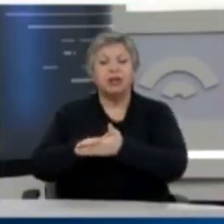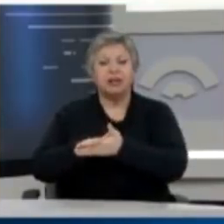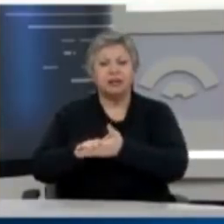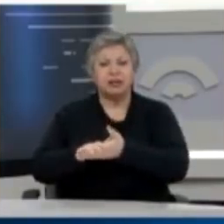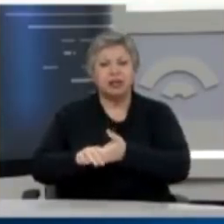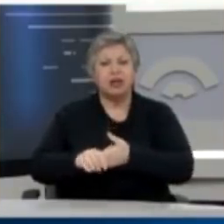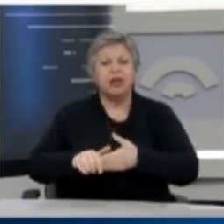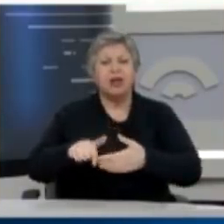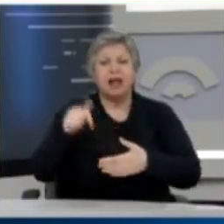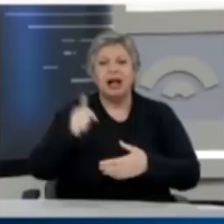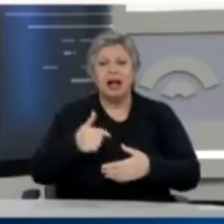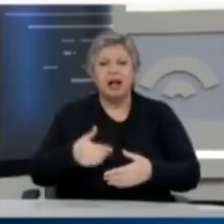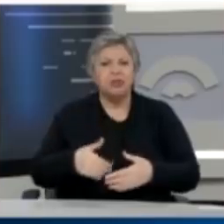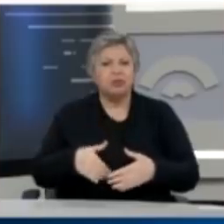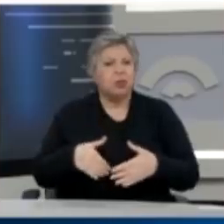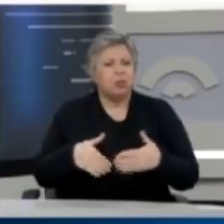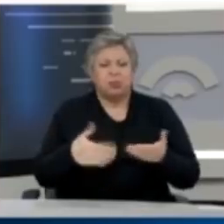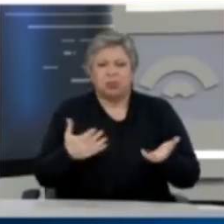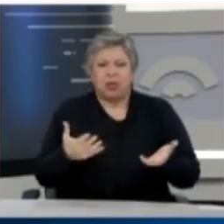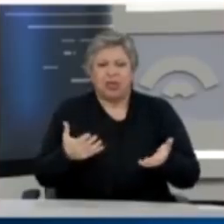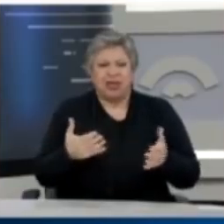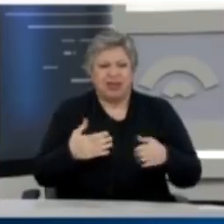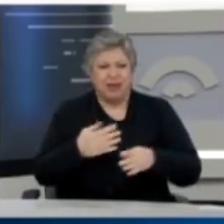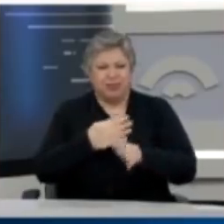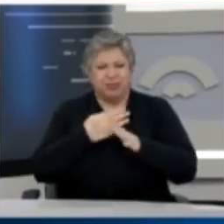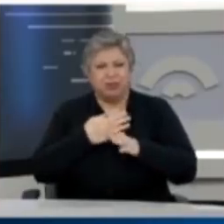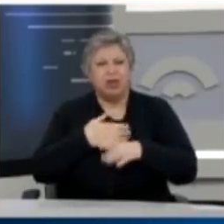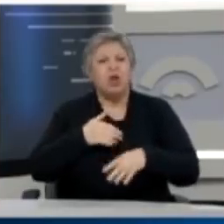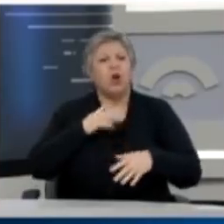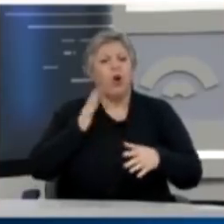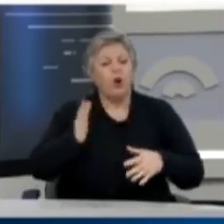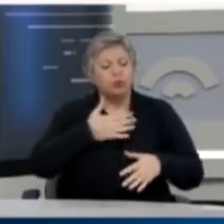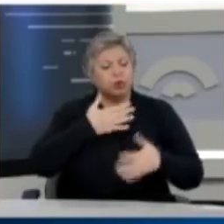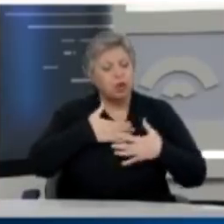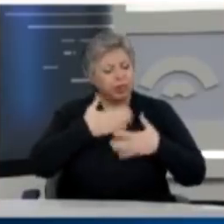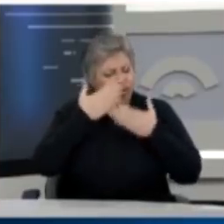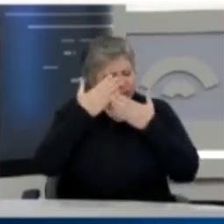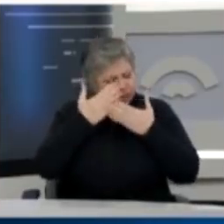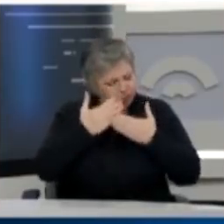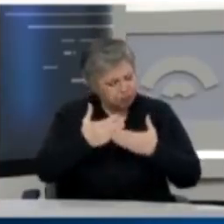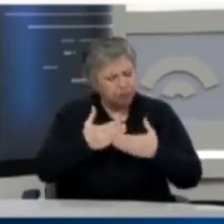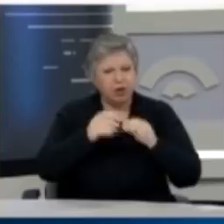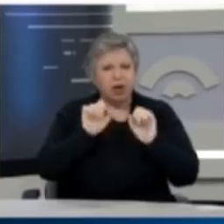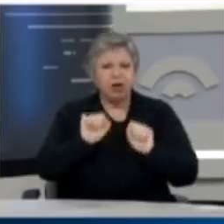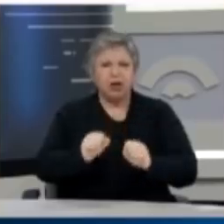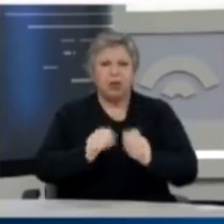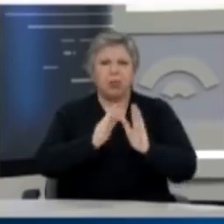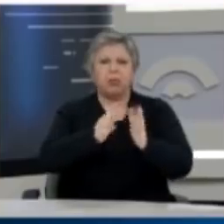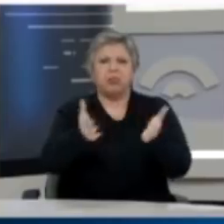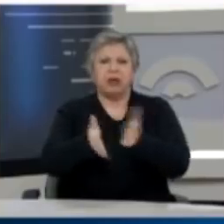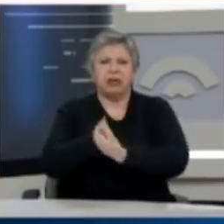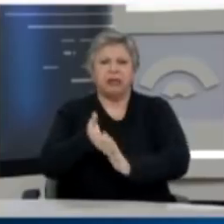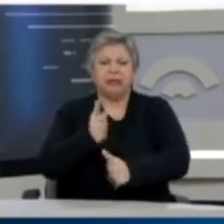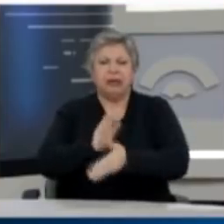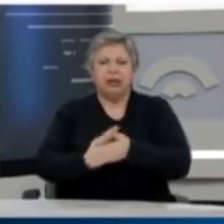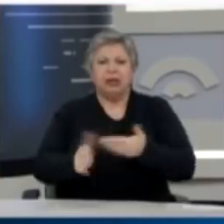τους ανθρώπους που πιστεύουν να ασκήσουν τα θρησκευτικά τους καθήκοντα. Στα πλαίσια αυτά